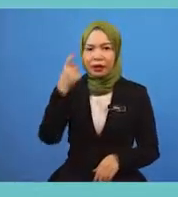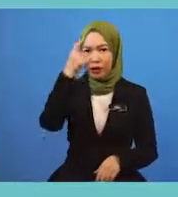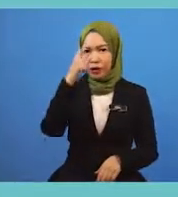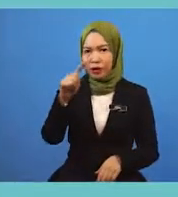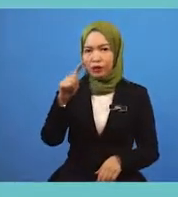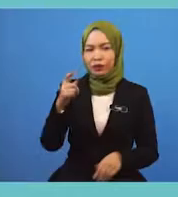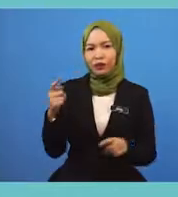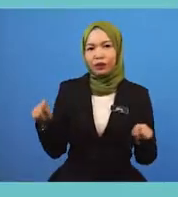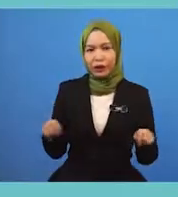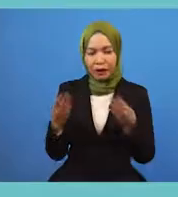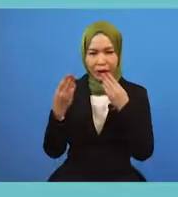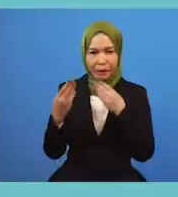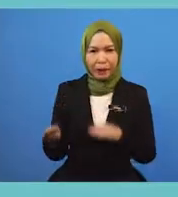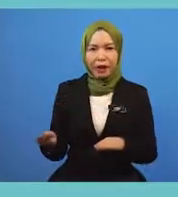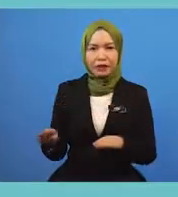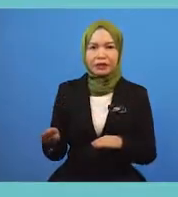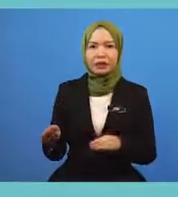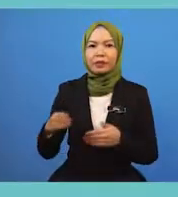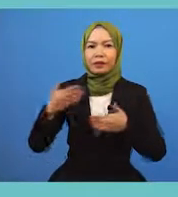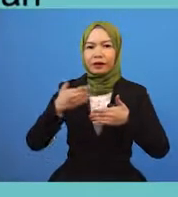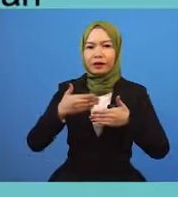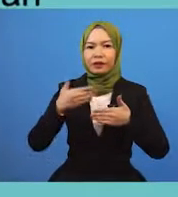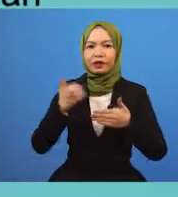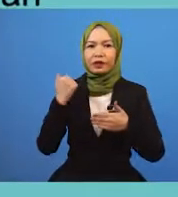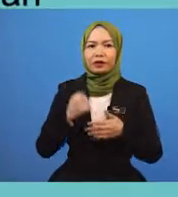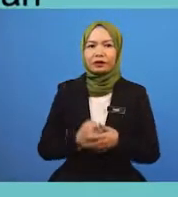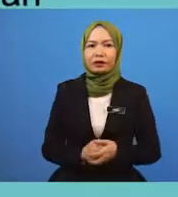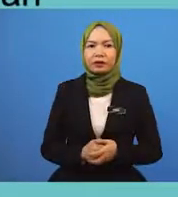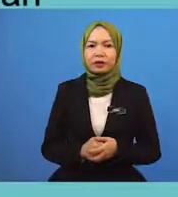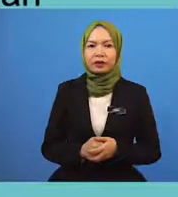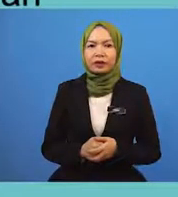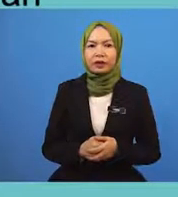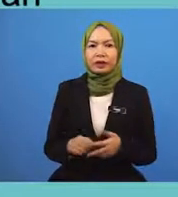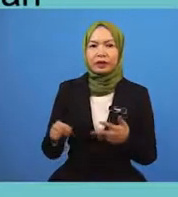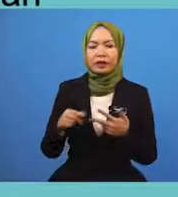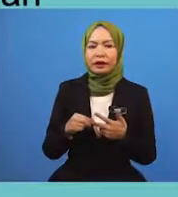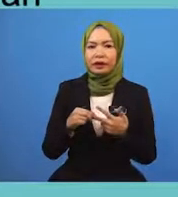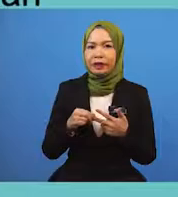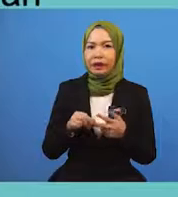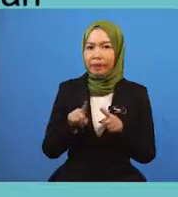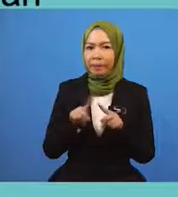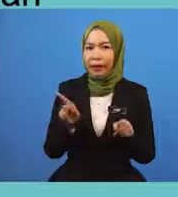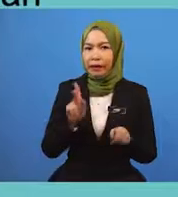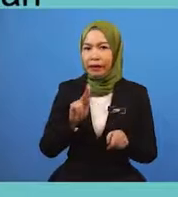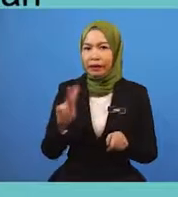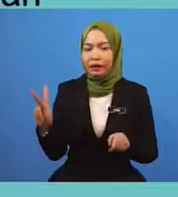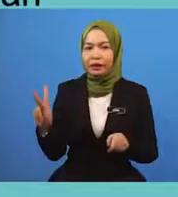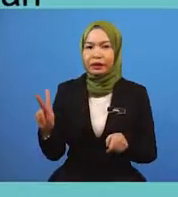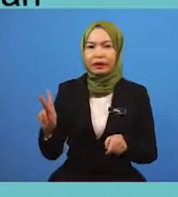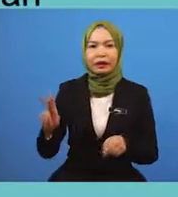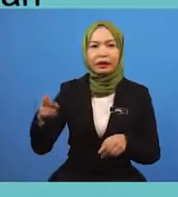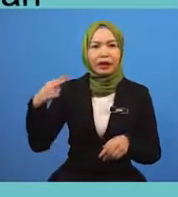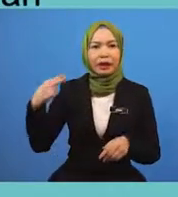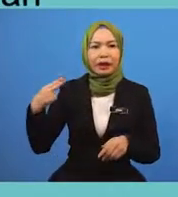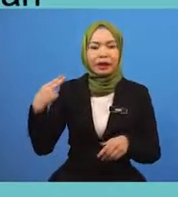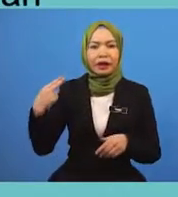tindak balas penutralan. Ketiga, membandingkan haba penutralan bagi tindak